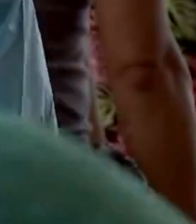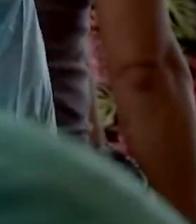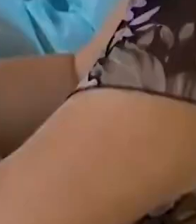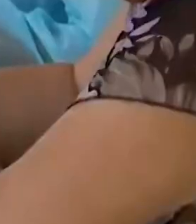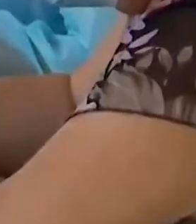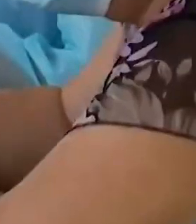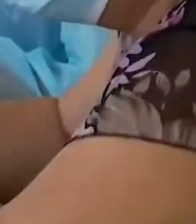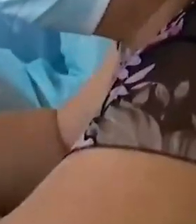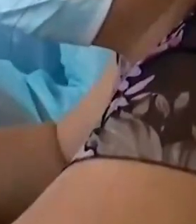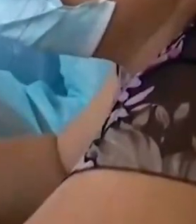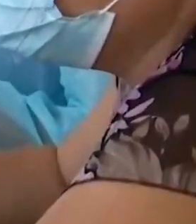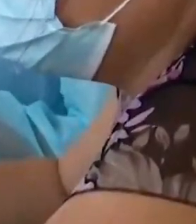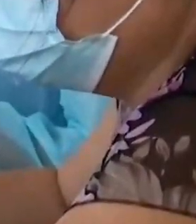ัน